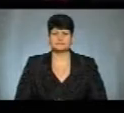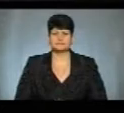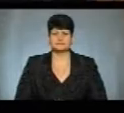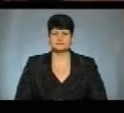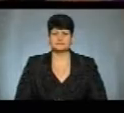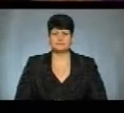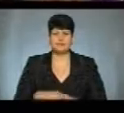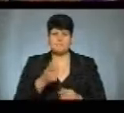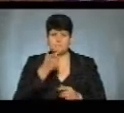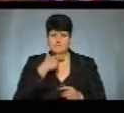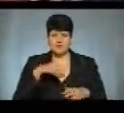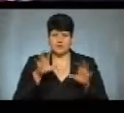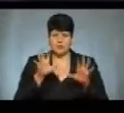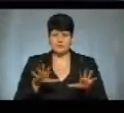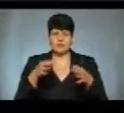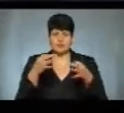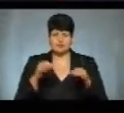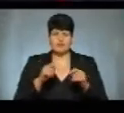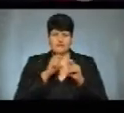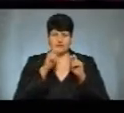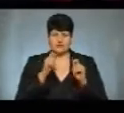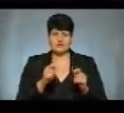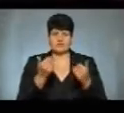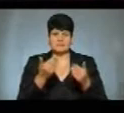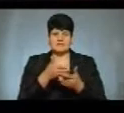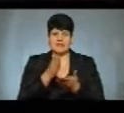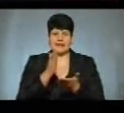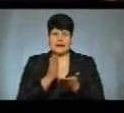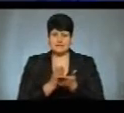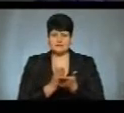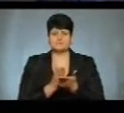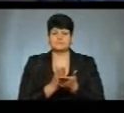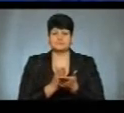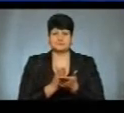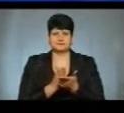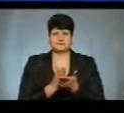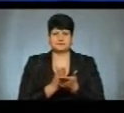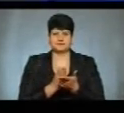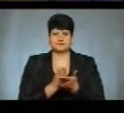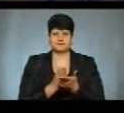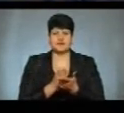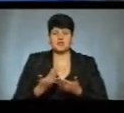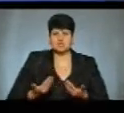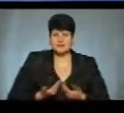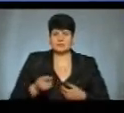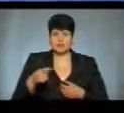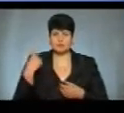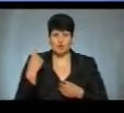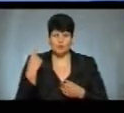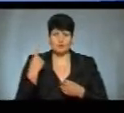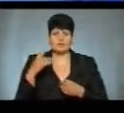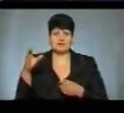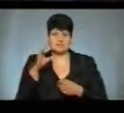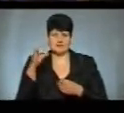Пане голова, дозвольте вам вручити цей хліб. Дякую. Жителі Тернопільщини із полотном синього